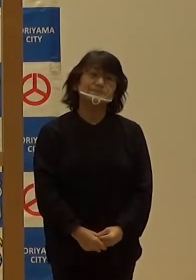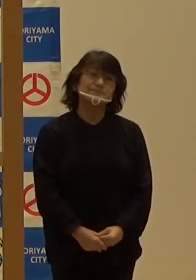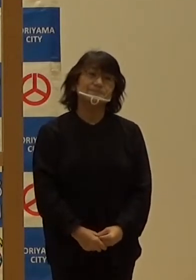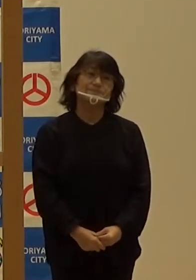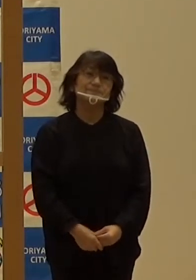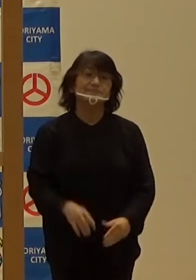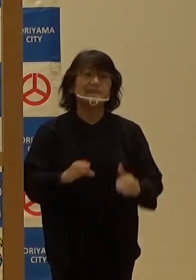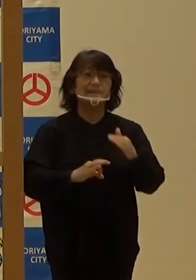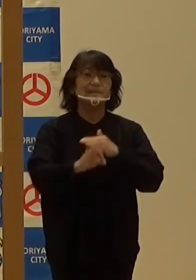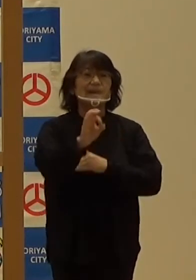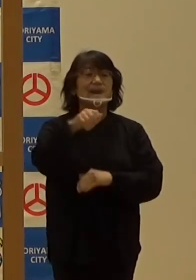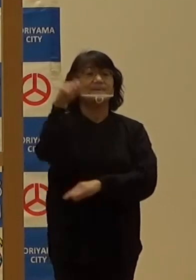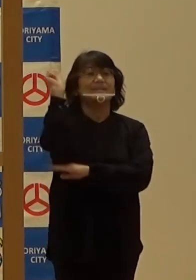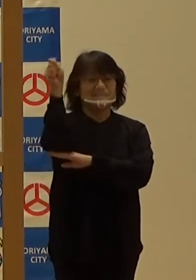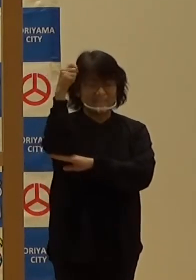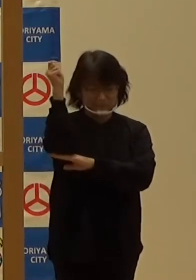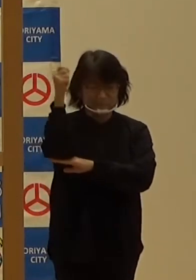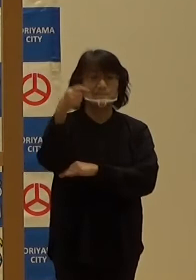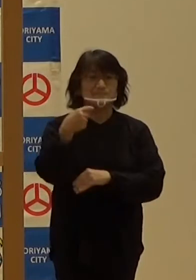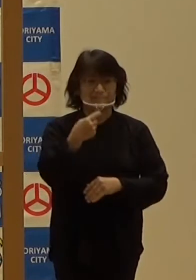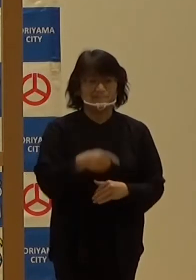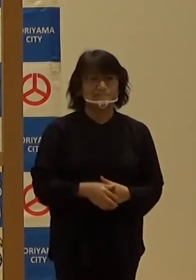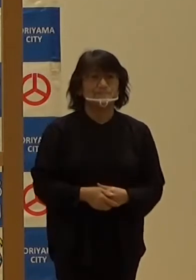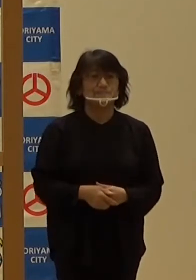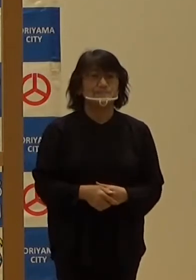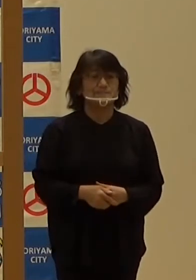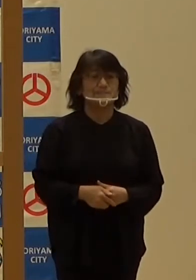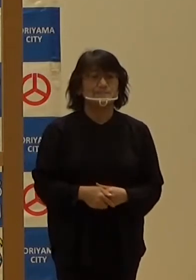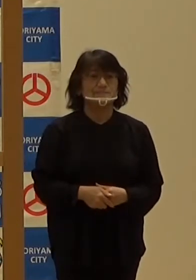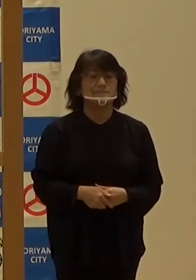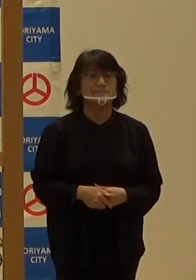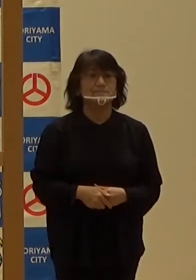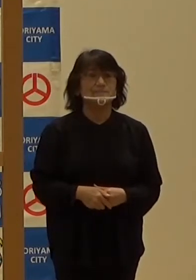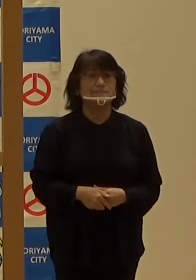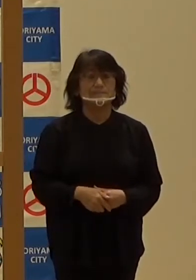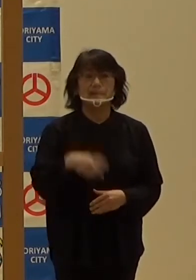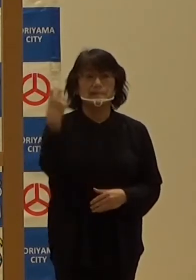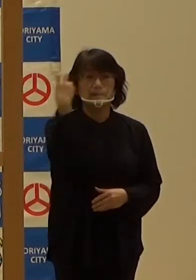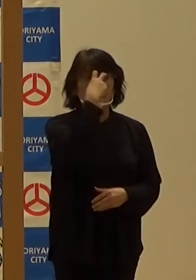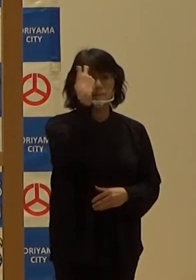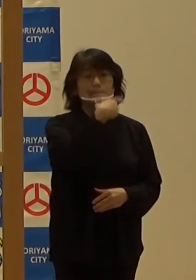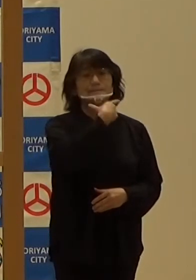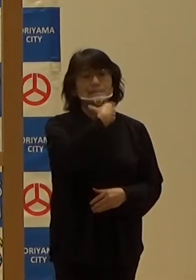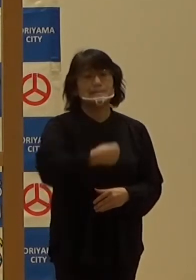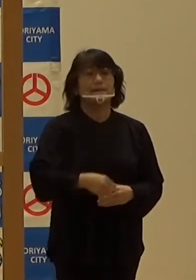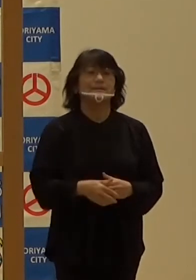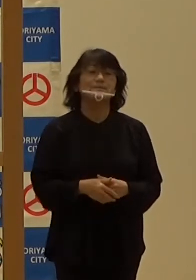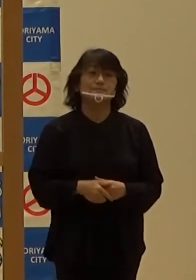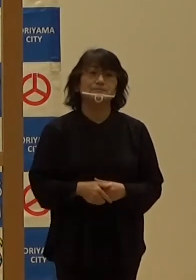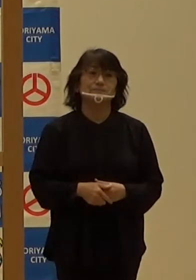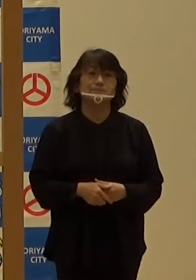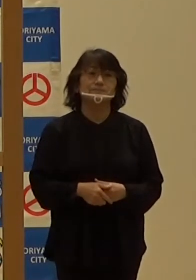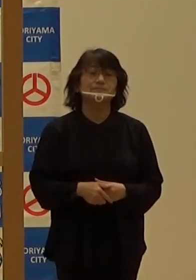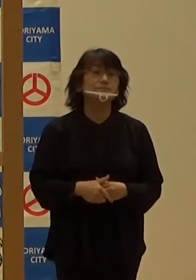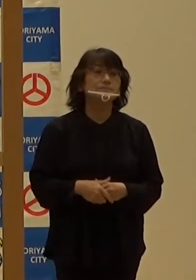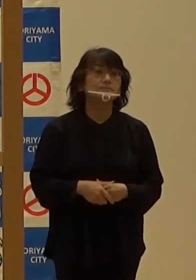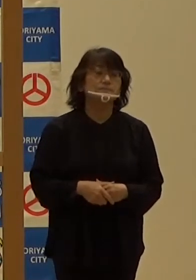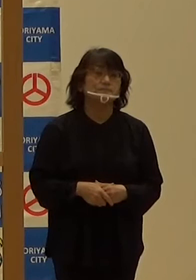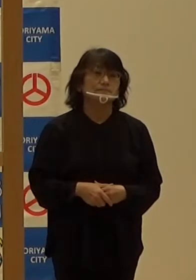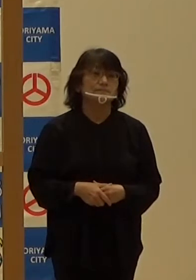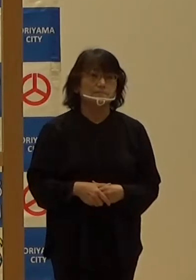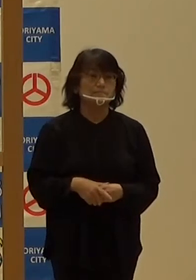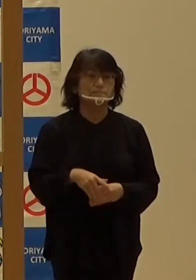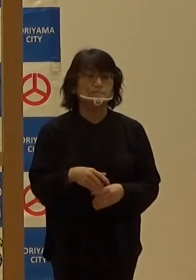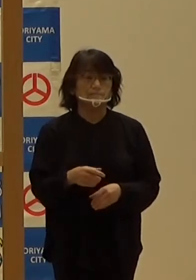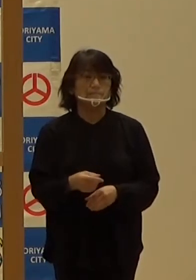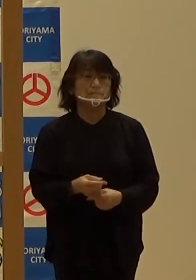朝日新聞斉藤です。すいません、ちょっと確認ですけども、この回収費用という